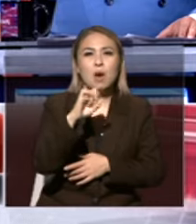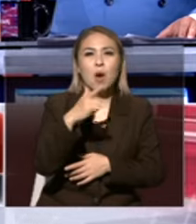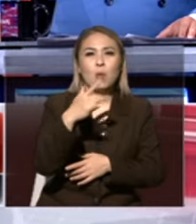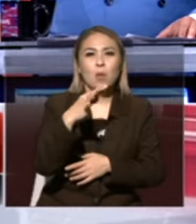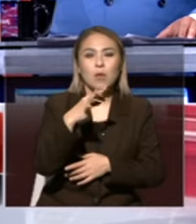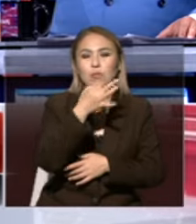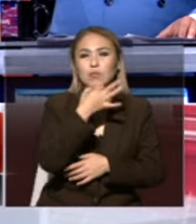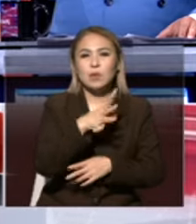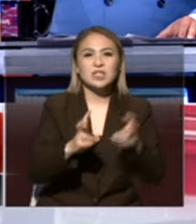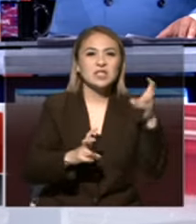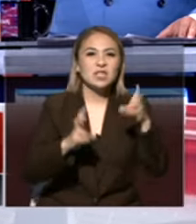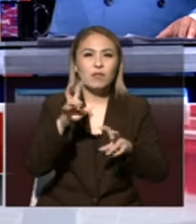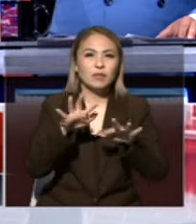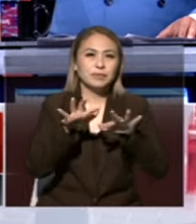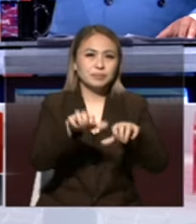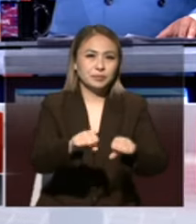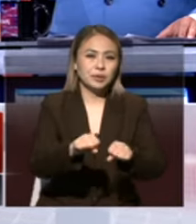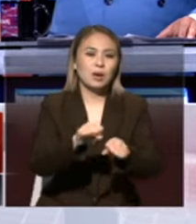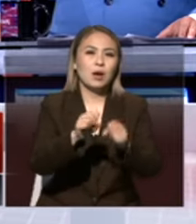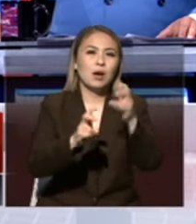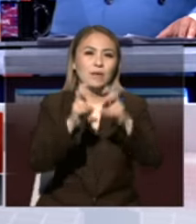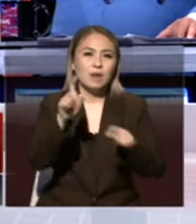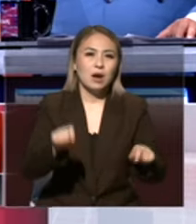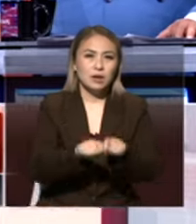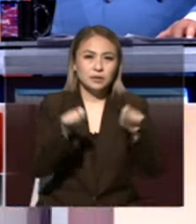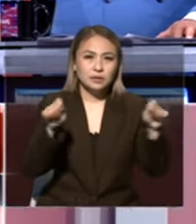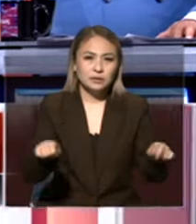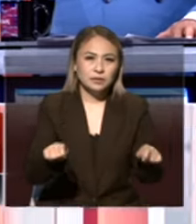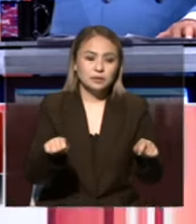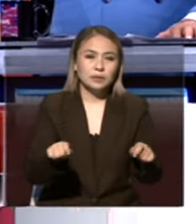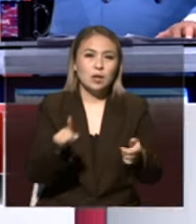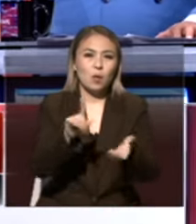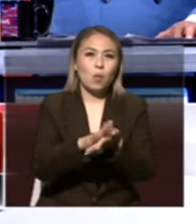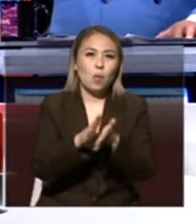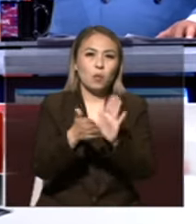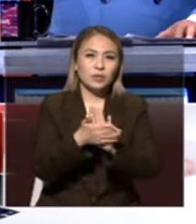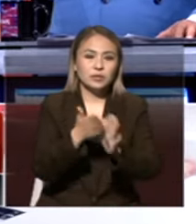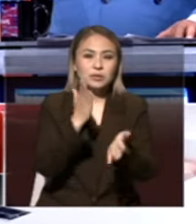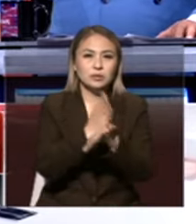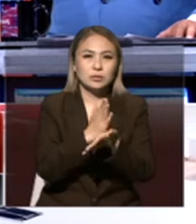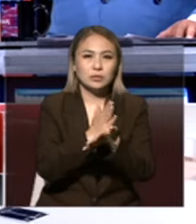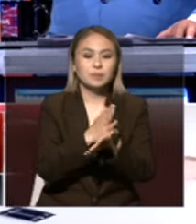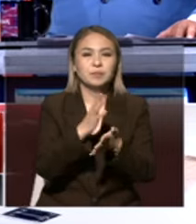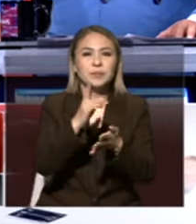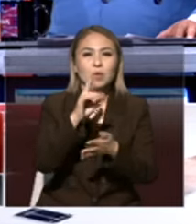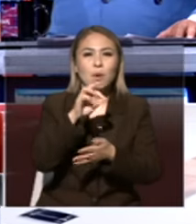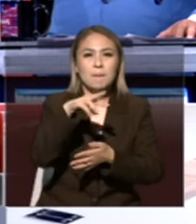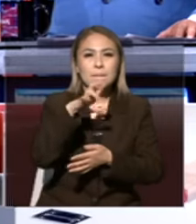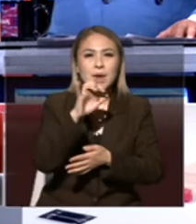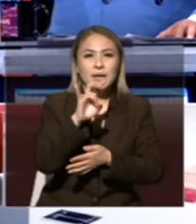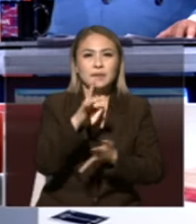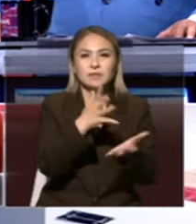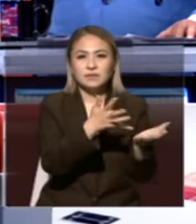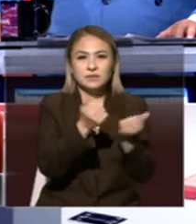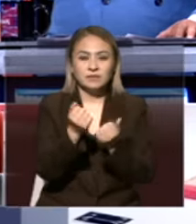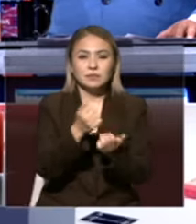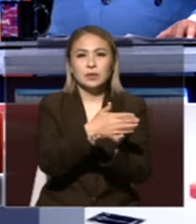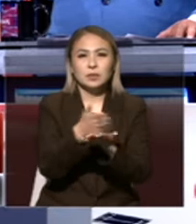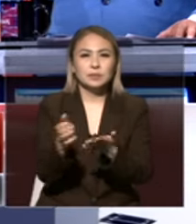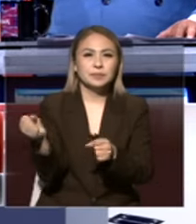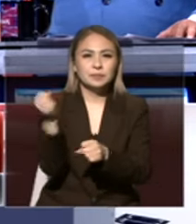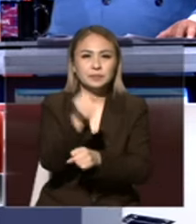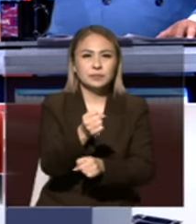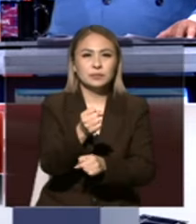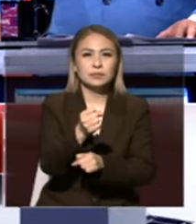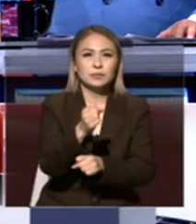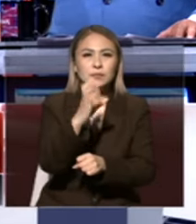жерін завод ашады. Завод ашқанда баратта Россельмашпен келіседі, Россельмаштан комбайнды алып береді, мында доғалақтарын бұрақ қояды, жанына